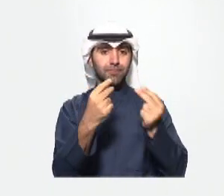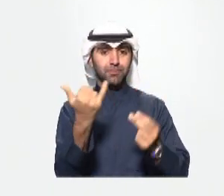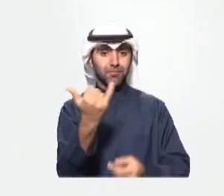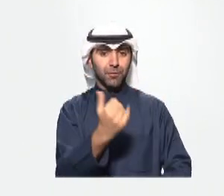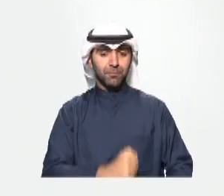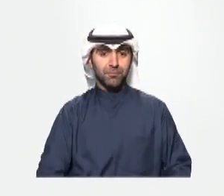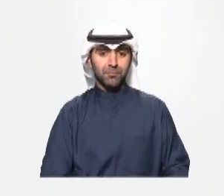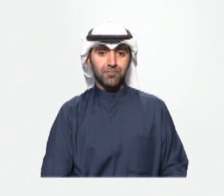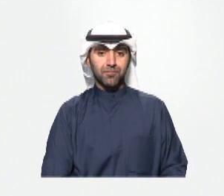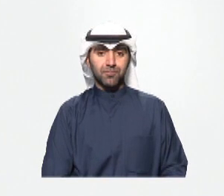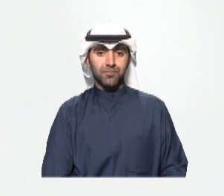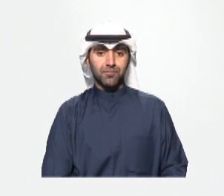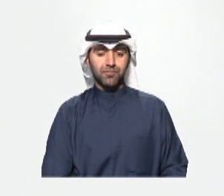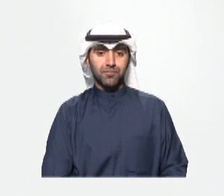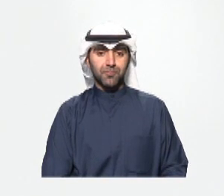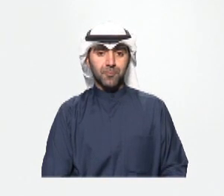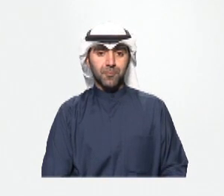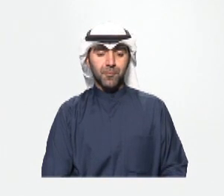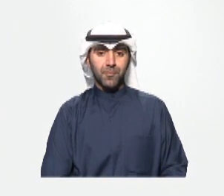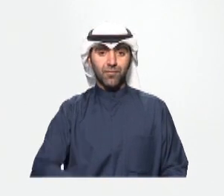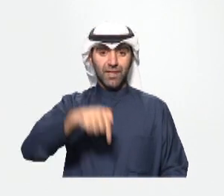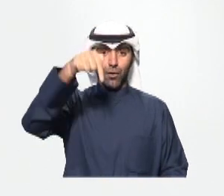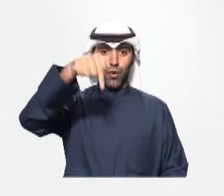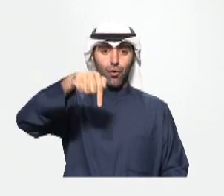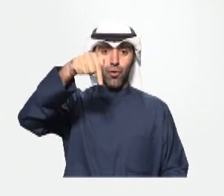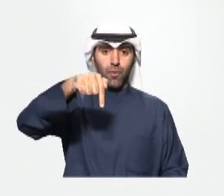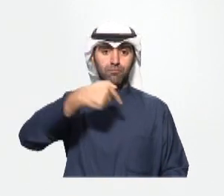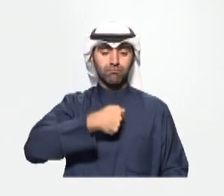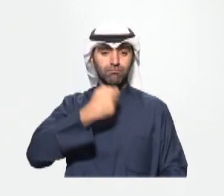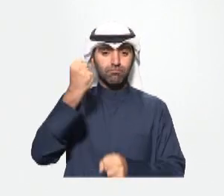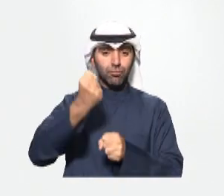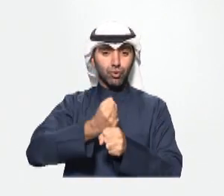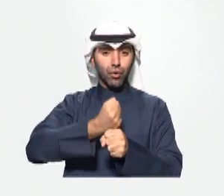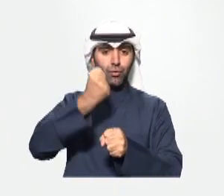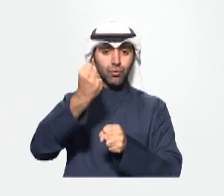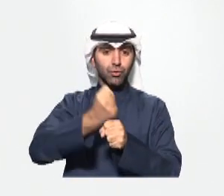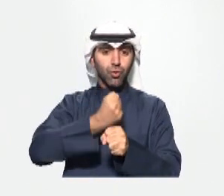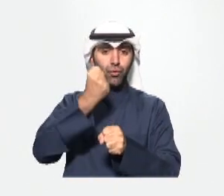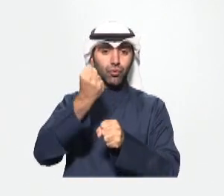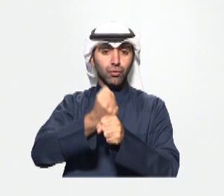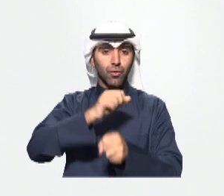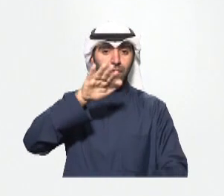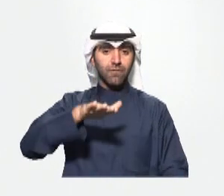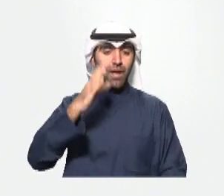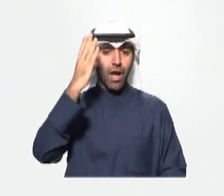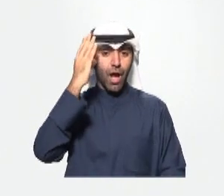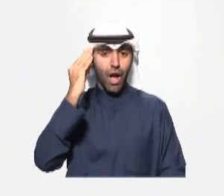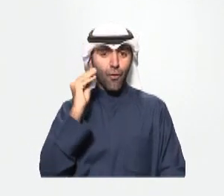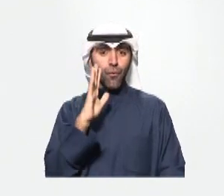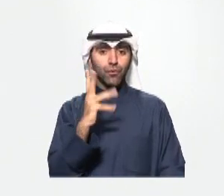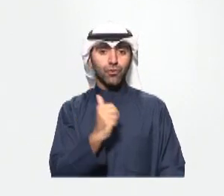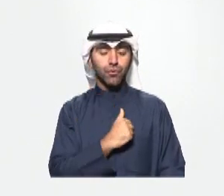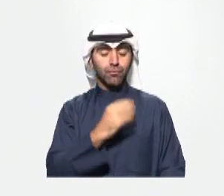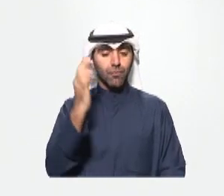حقيقة وما زلنا نحن اليوم نتعامل في مبدأ الوقاية عبر خطين